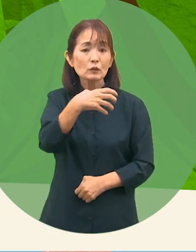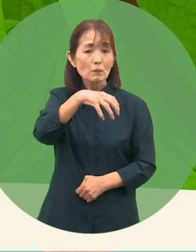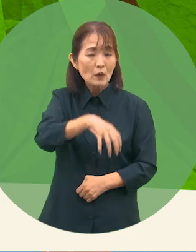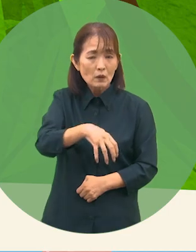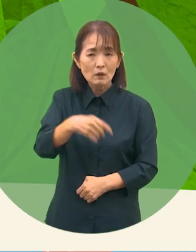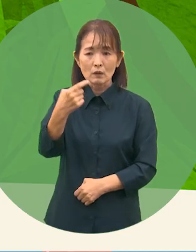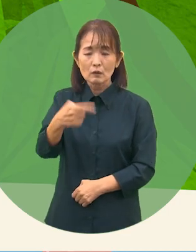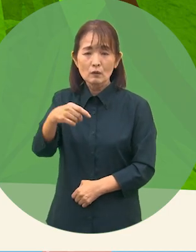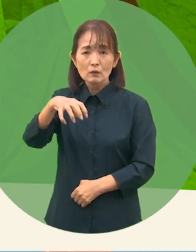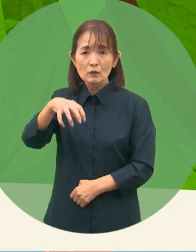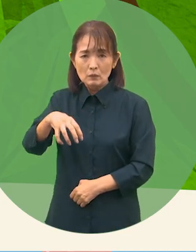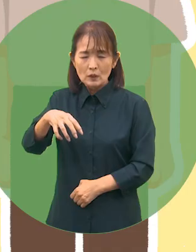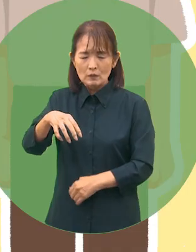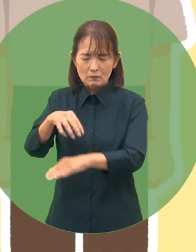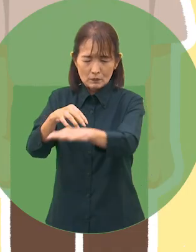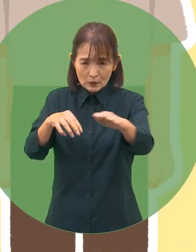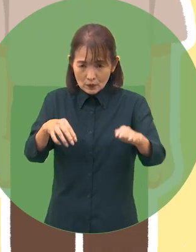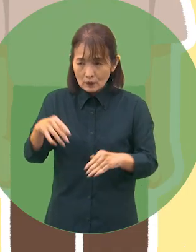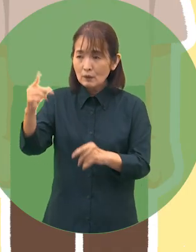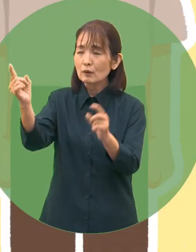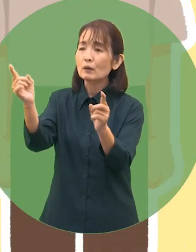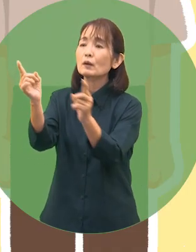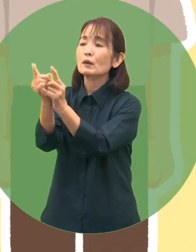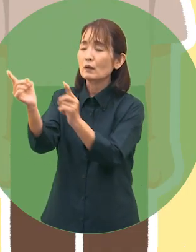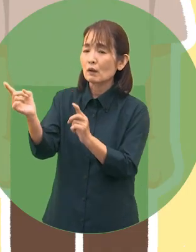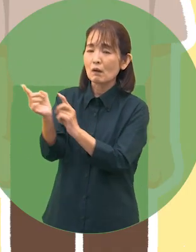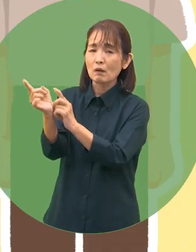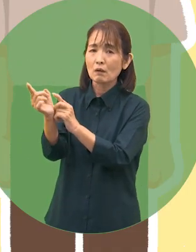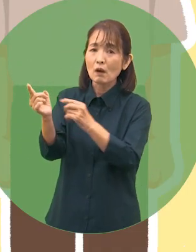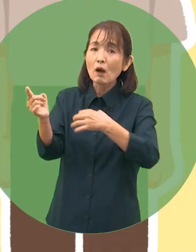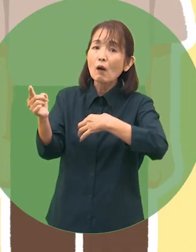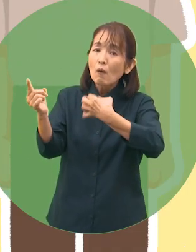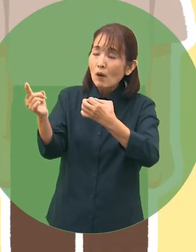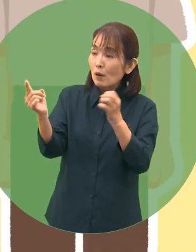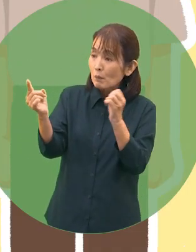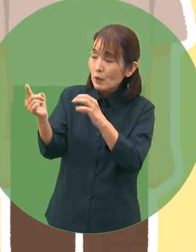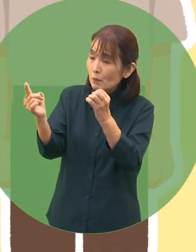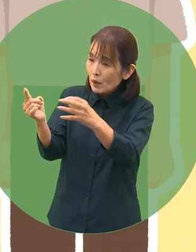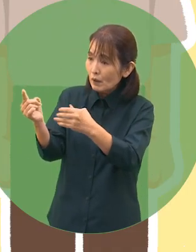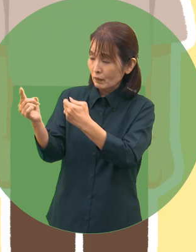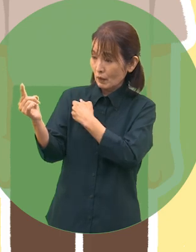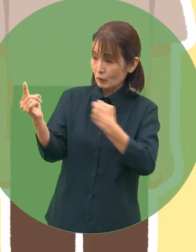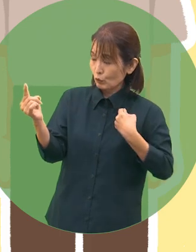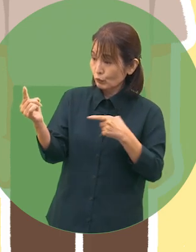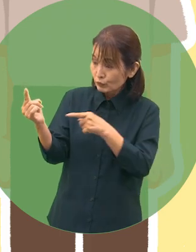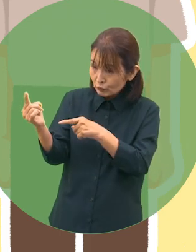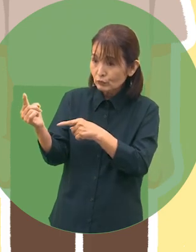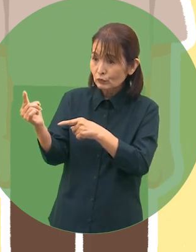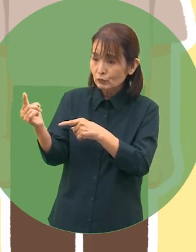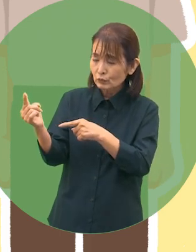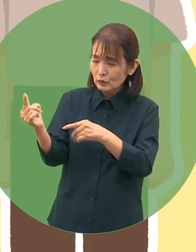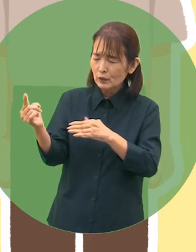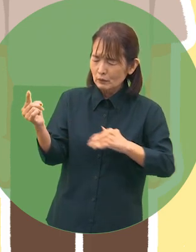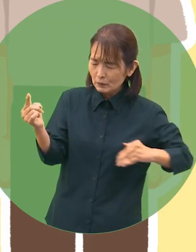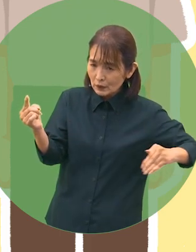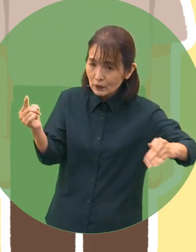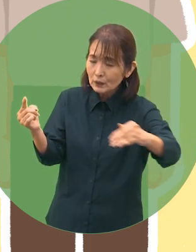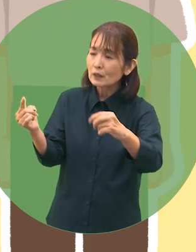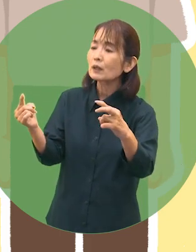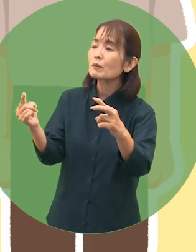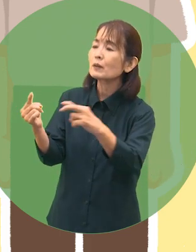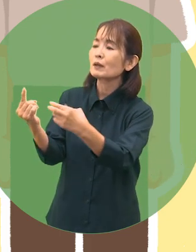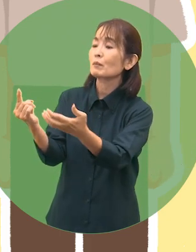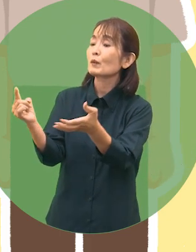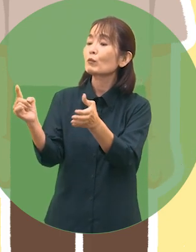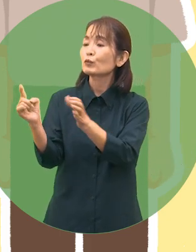福祉や教育現場といった子育て中の保護者に接する機会のある方も声かけをするなど、みんなで見